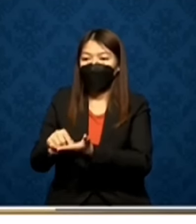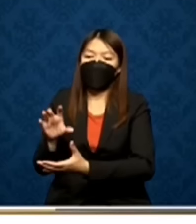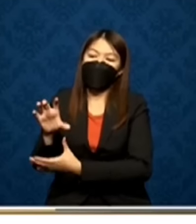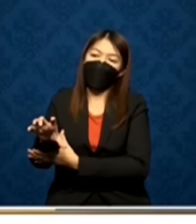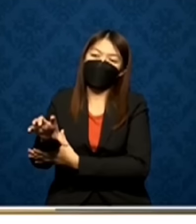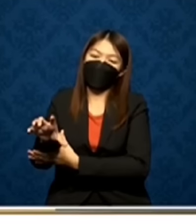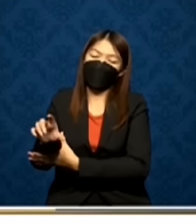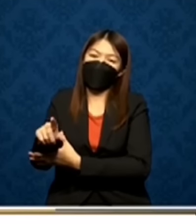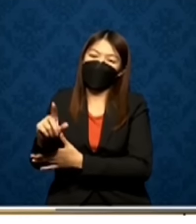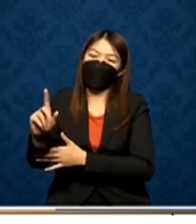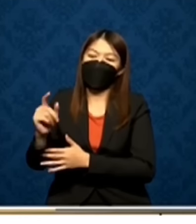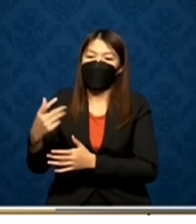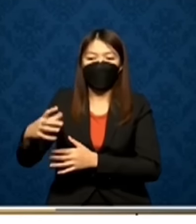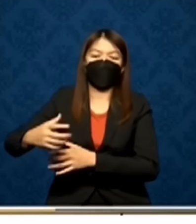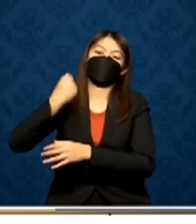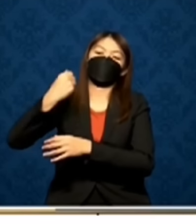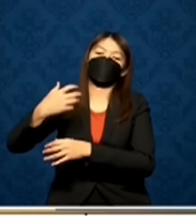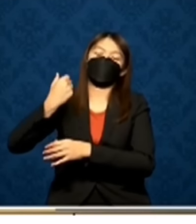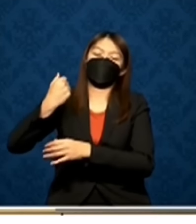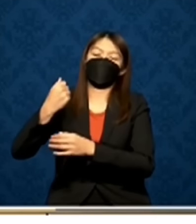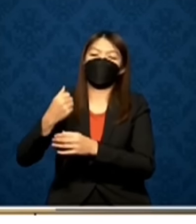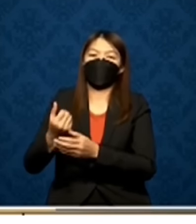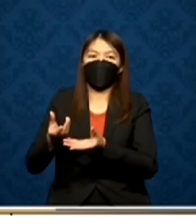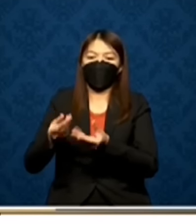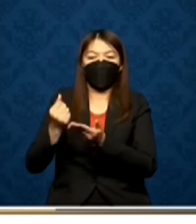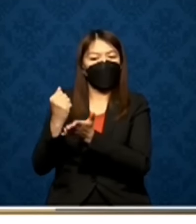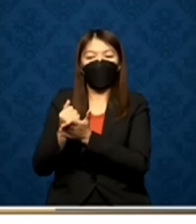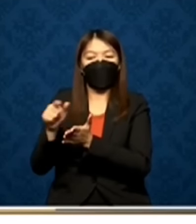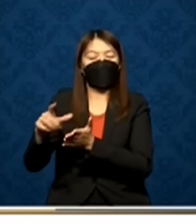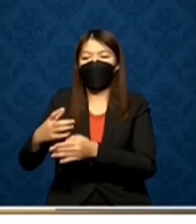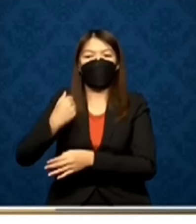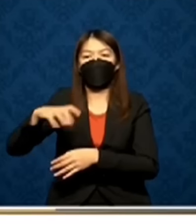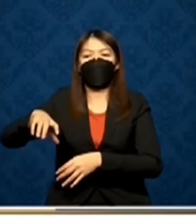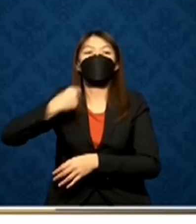บังคับคดีกับเจ้าของโฉนดรายนี้ขอขยับขึ้นไปหน่อยอีกรูป